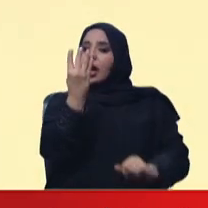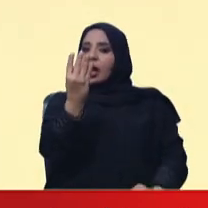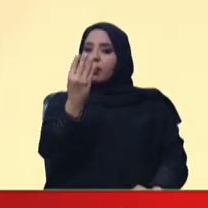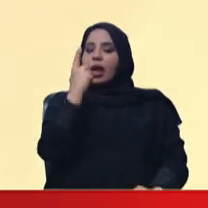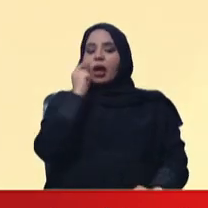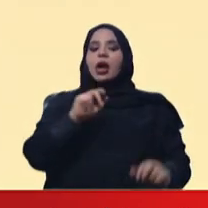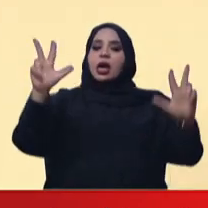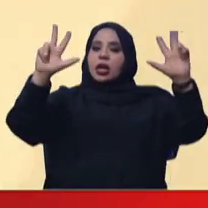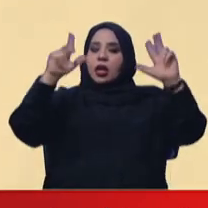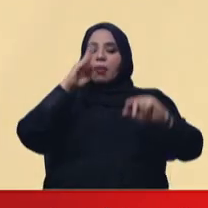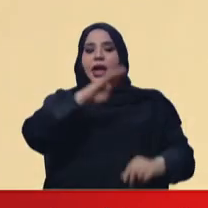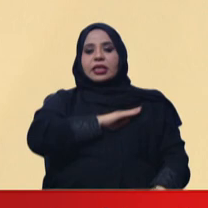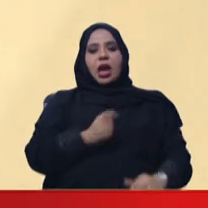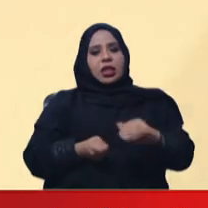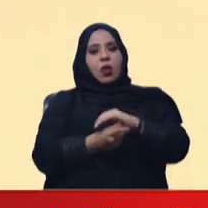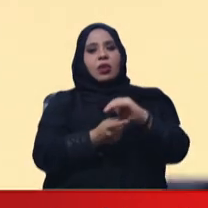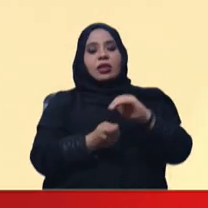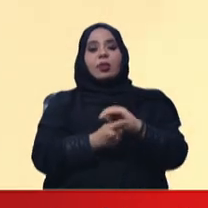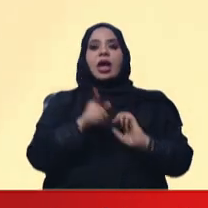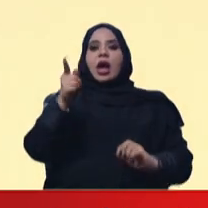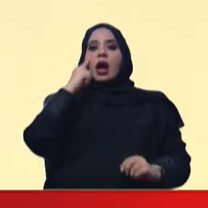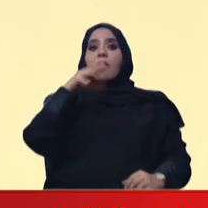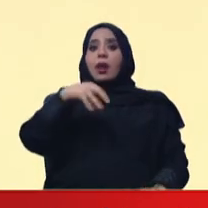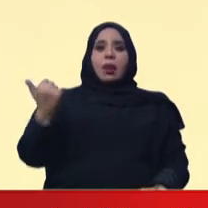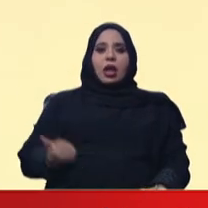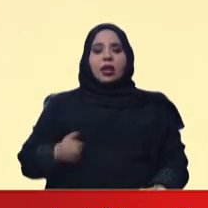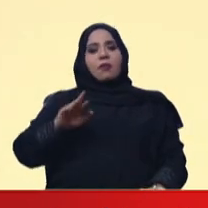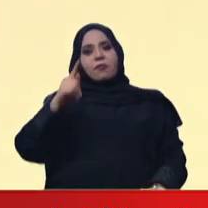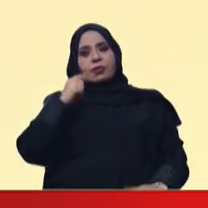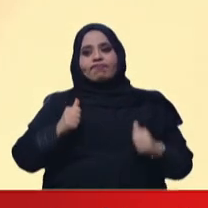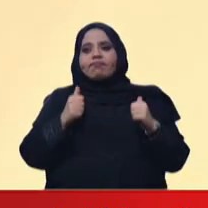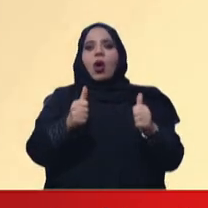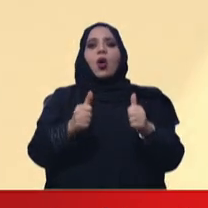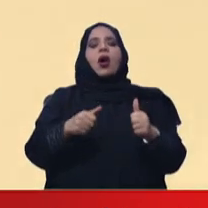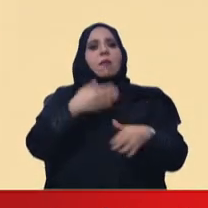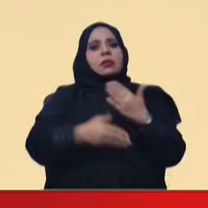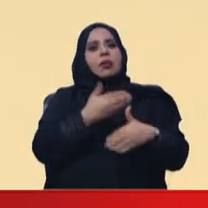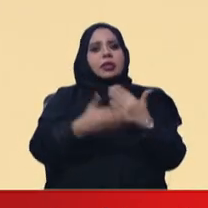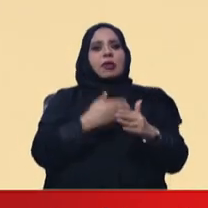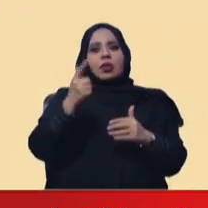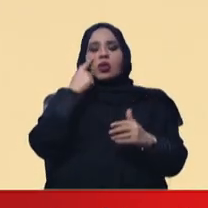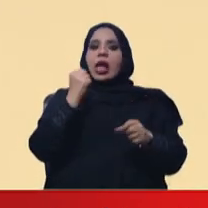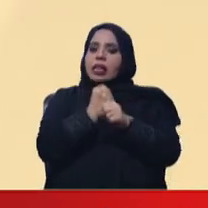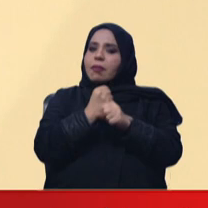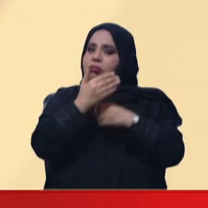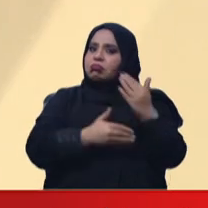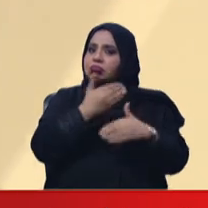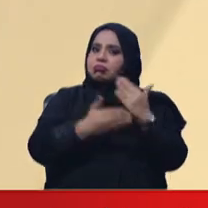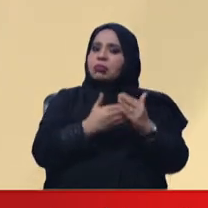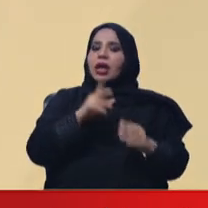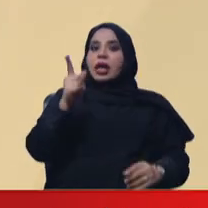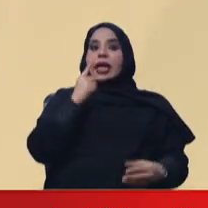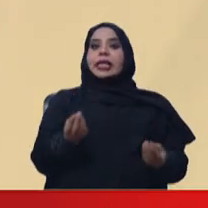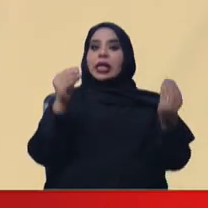عسكري والتمويل. فمملكة البحرين في جميع هذه الجوانب فاعلة وتعمل بشكل متواصل على ذلك. وبالإضافة